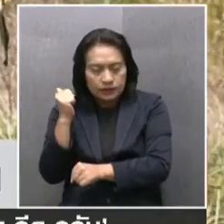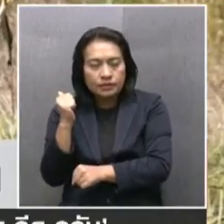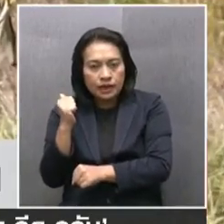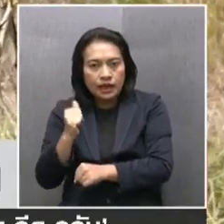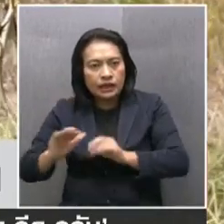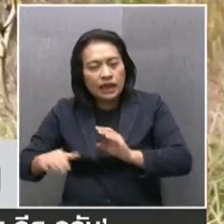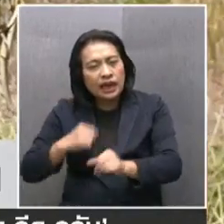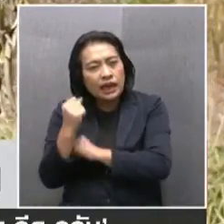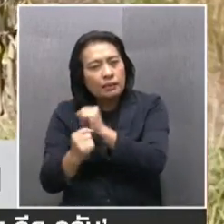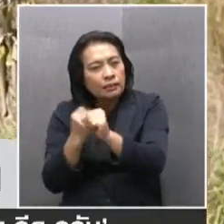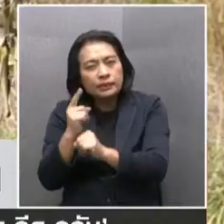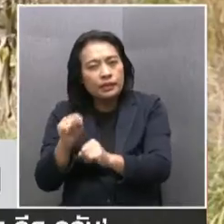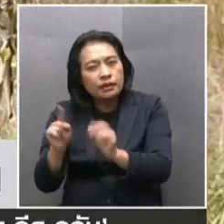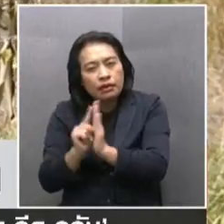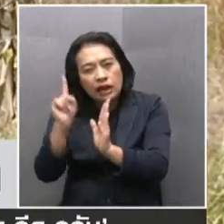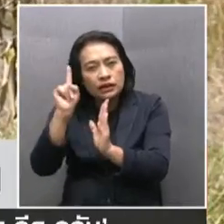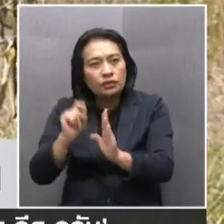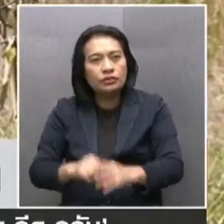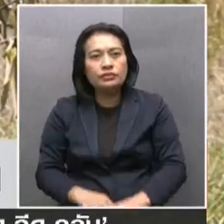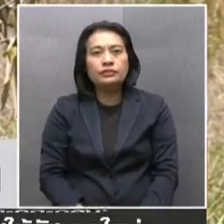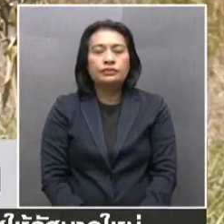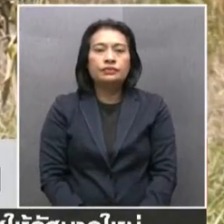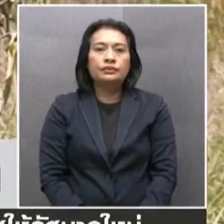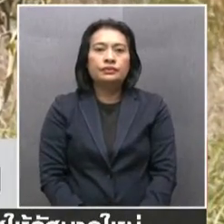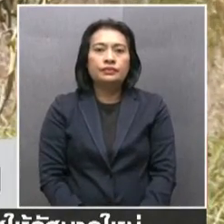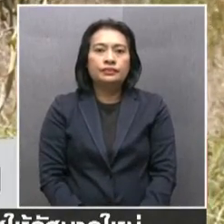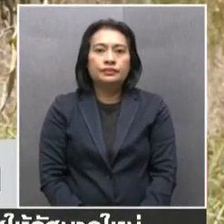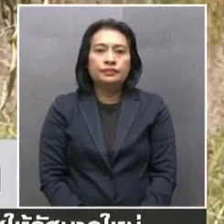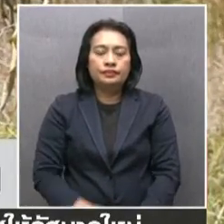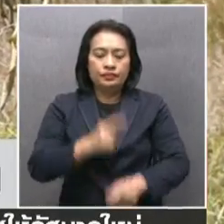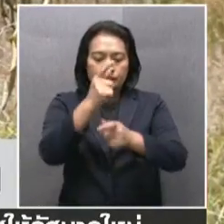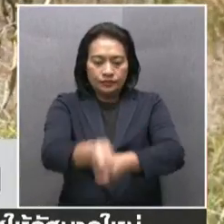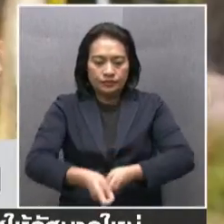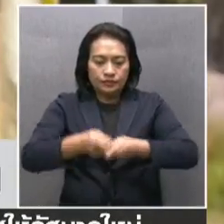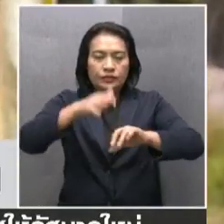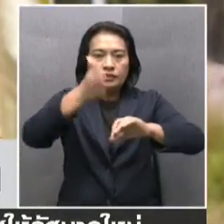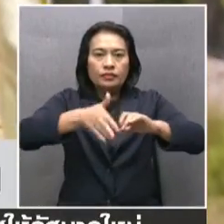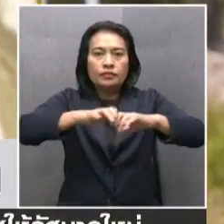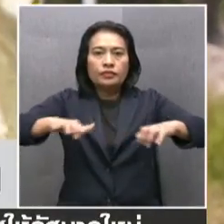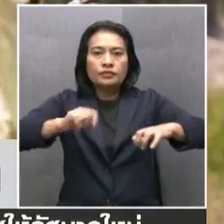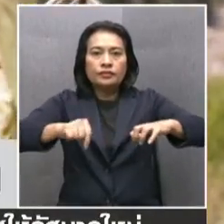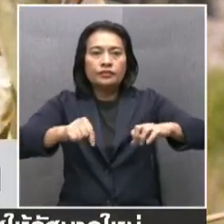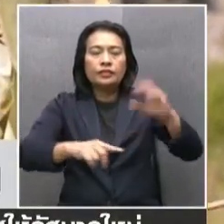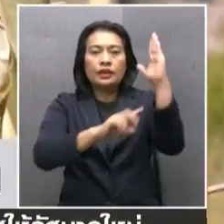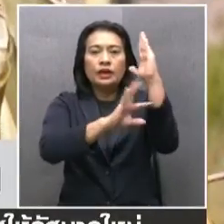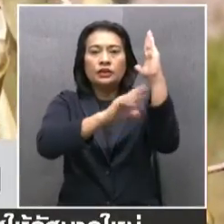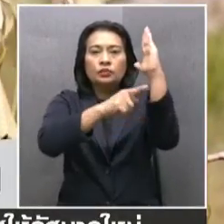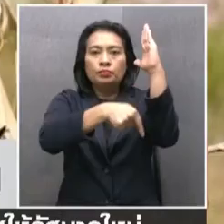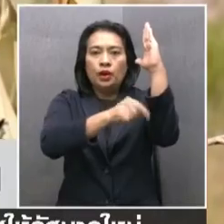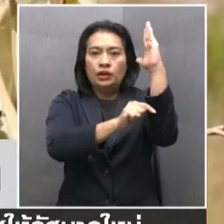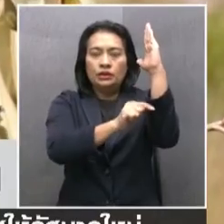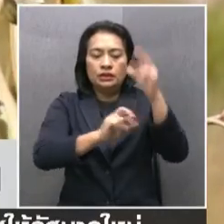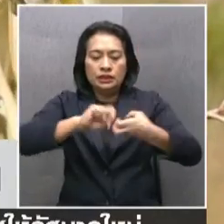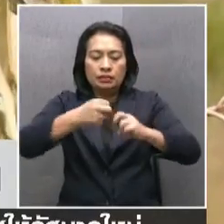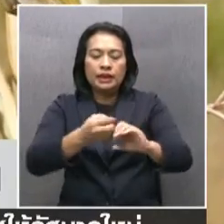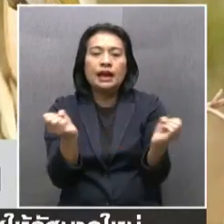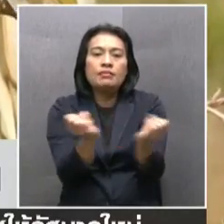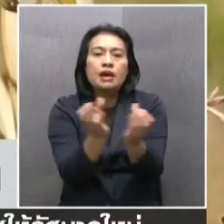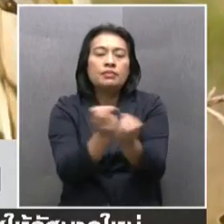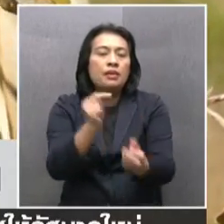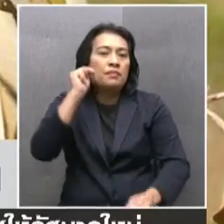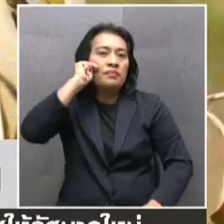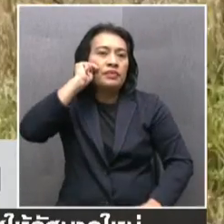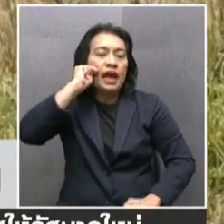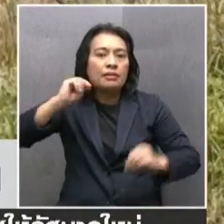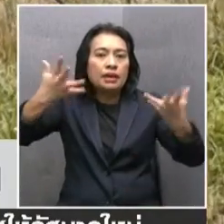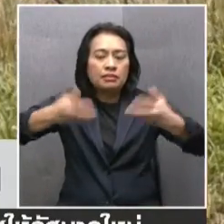ฤดูกาลค่ะ ส่วนกรณีเกษตรกรผู้ปลูกทุเรียนในพื้นที่จังหวัดชุมพรได้รับผลกระทบจากภัยแล้งหนักกว่าทุ